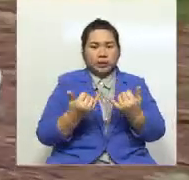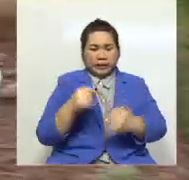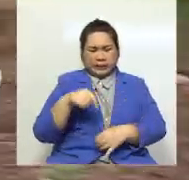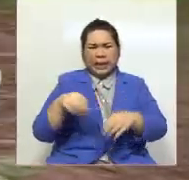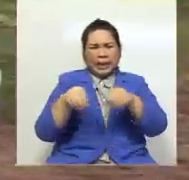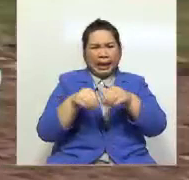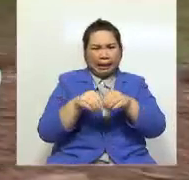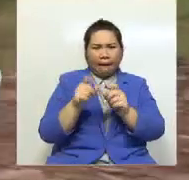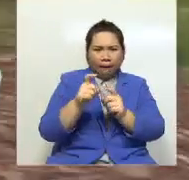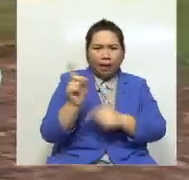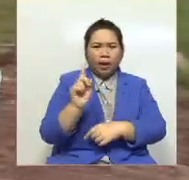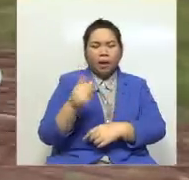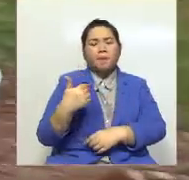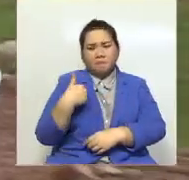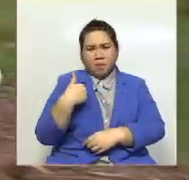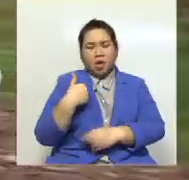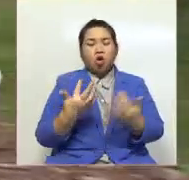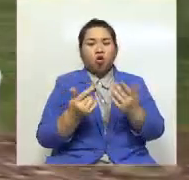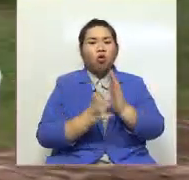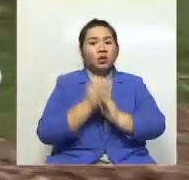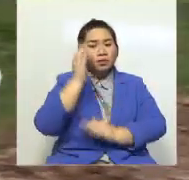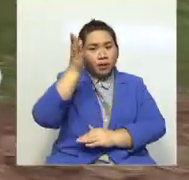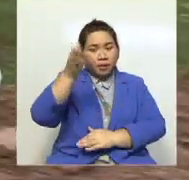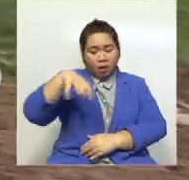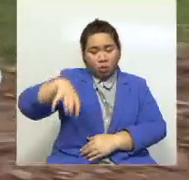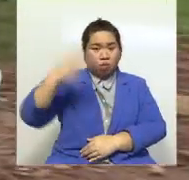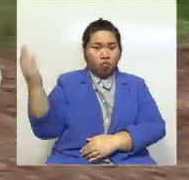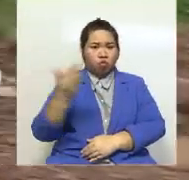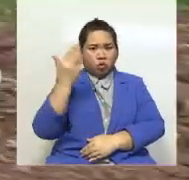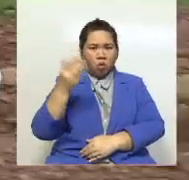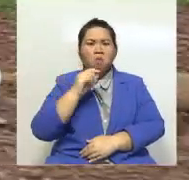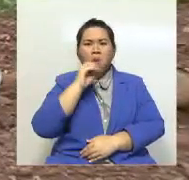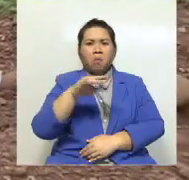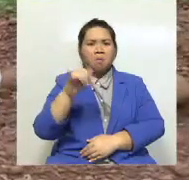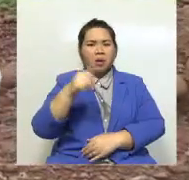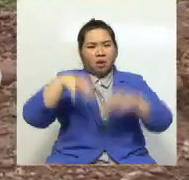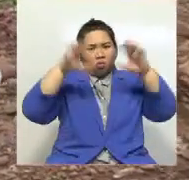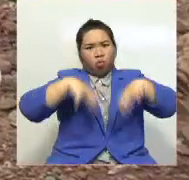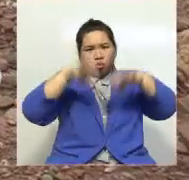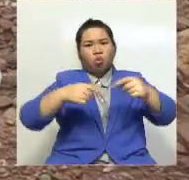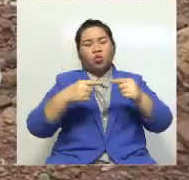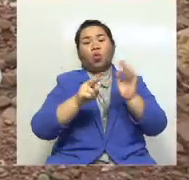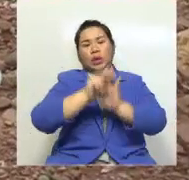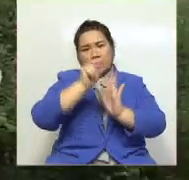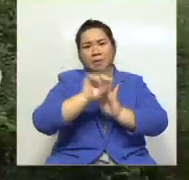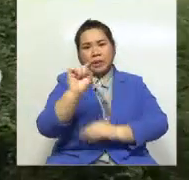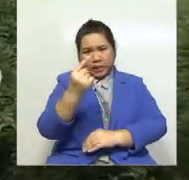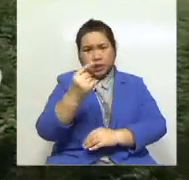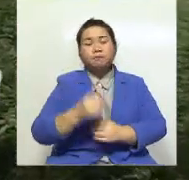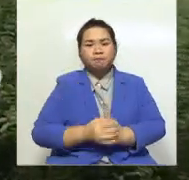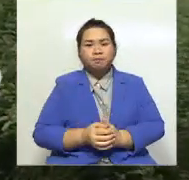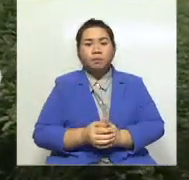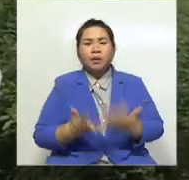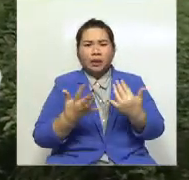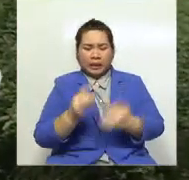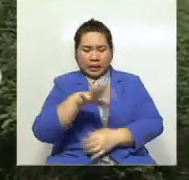อยู่ใกล้กับพื้นที่เสี่ยงแล้วก็ในสัปดาห์หน้านะคะก็ทางกรมอุตุนิยมวิทยาก็บอกว่าอาจจะมีฝนตกหนักในช่วงบริเวณของจังหวัดน่านอีกด้วยค่ะซึ่งการ